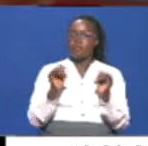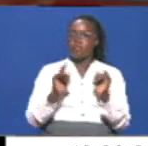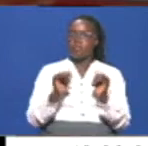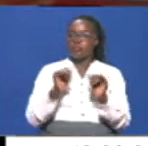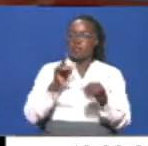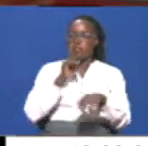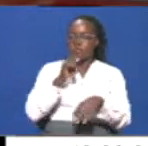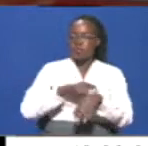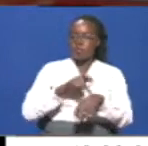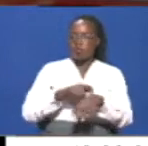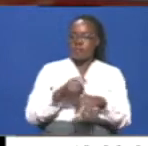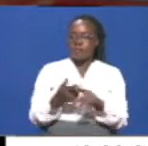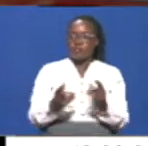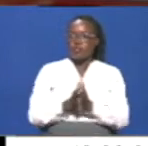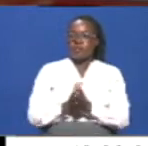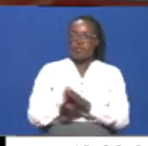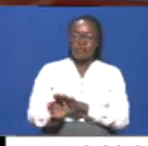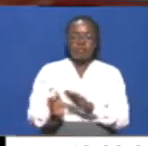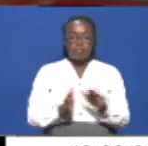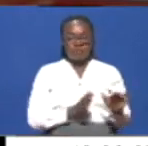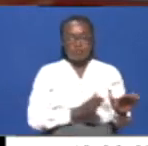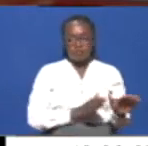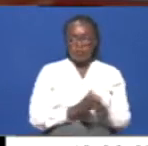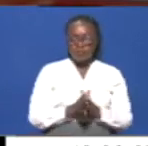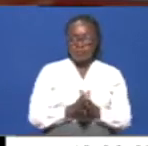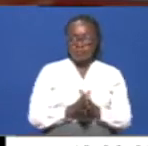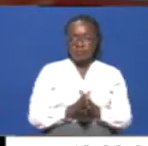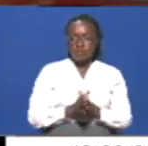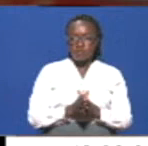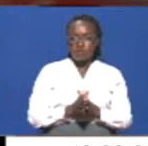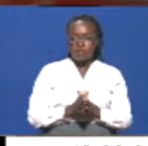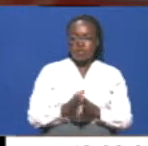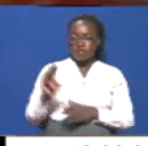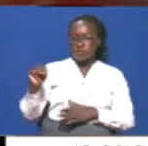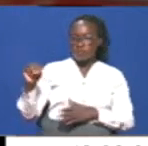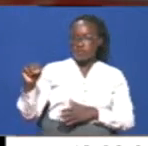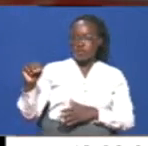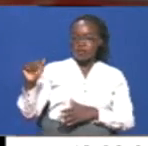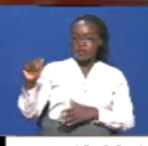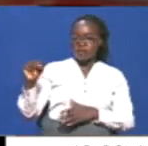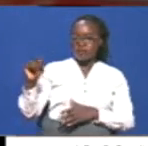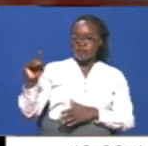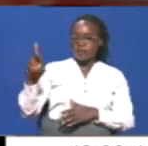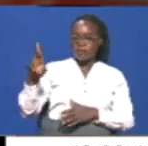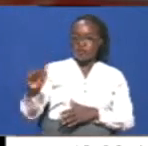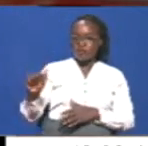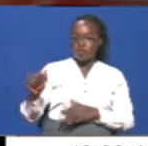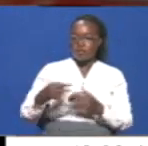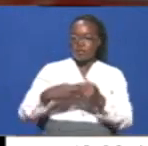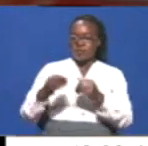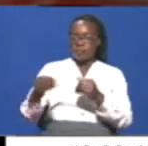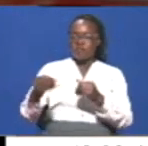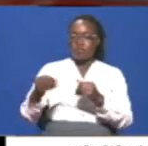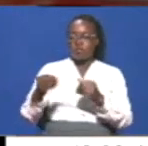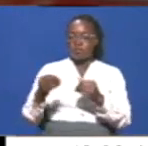Lakini sasa mtazamaji, hebu tuelekee eneo la Mandera ambapo zaidi ya wakazi 800 wa Mandera pamoja na